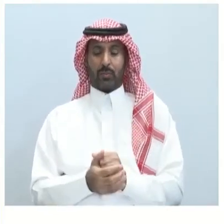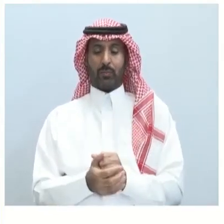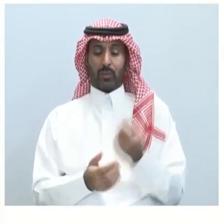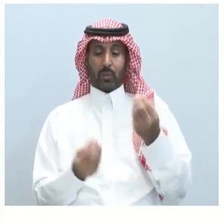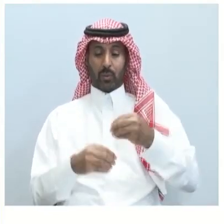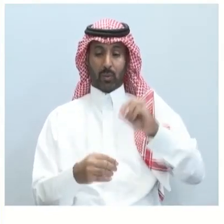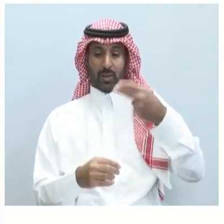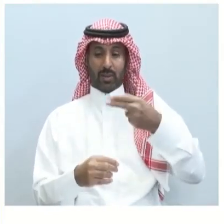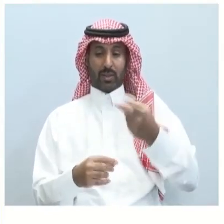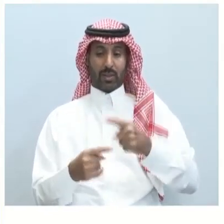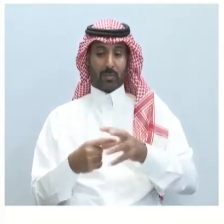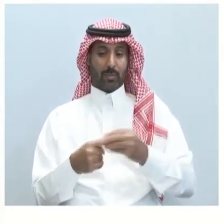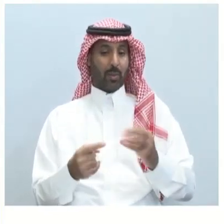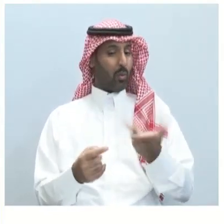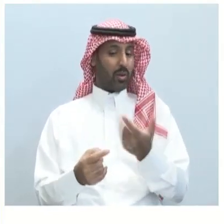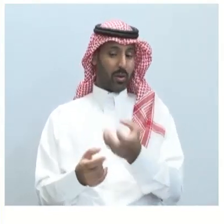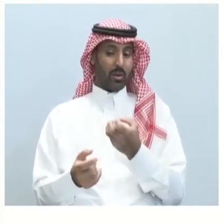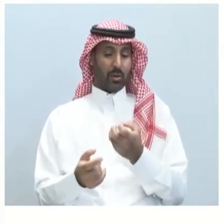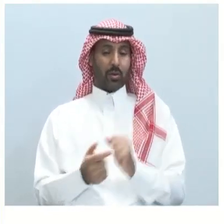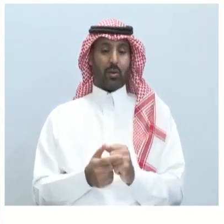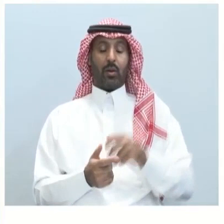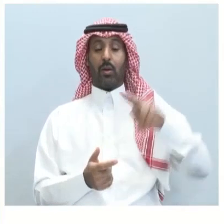الهيدروكسيد من فين تجي من